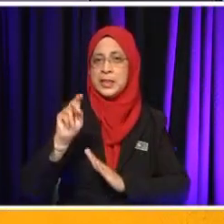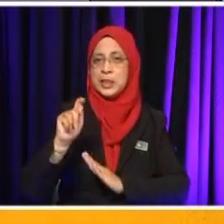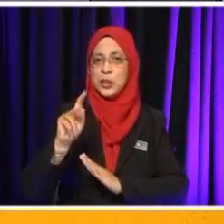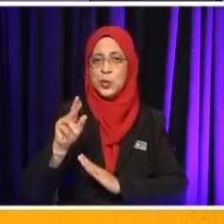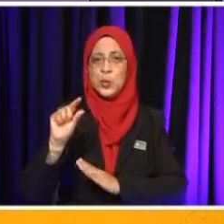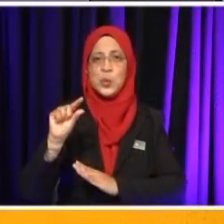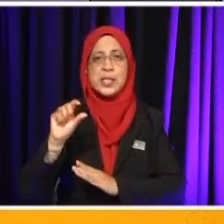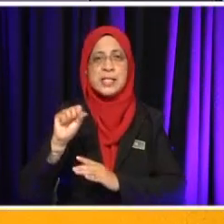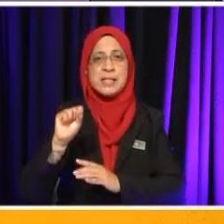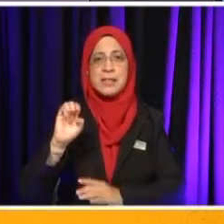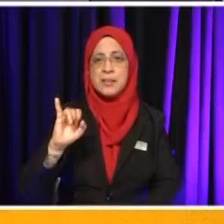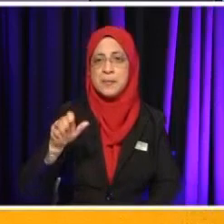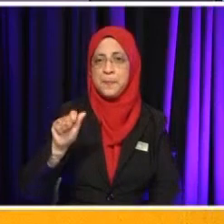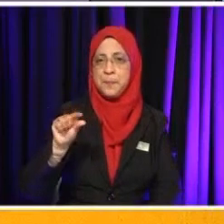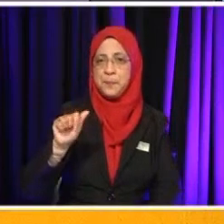GPS